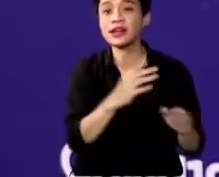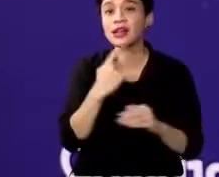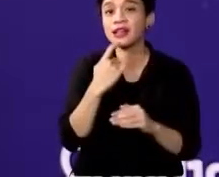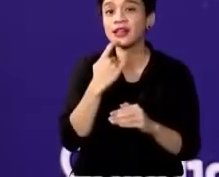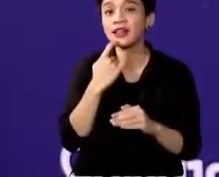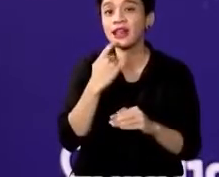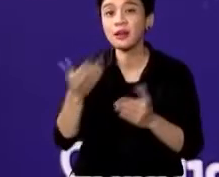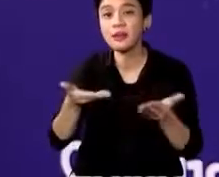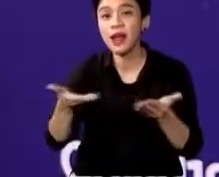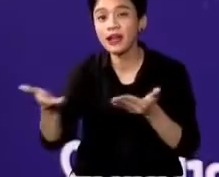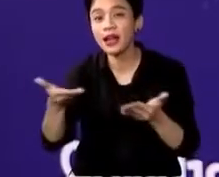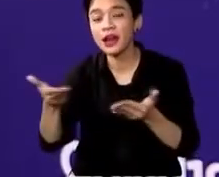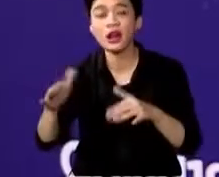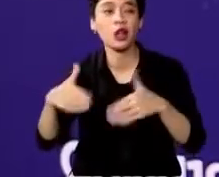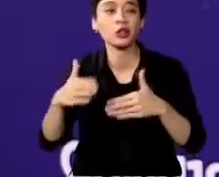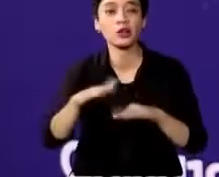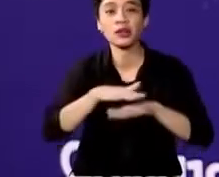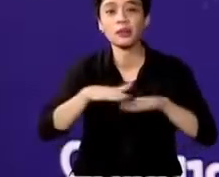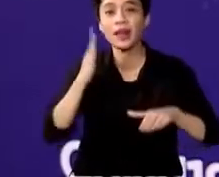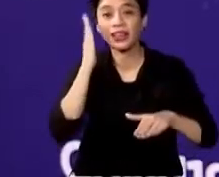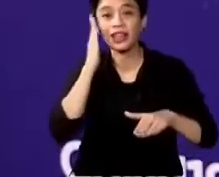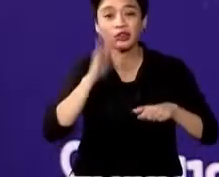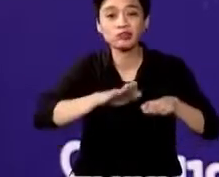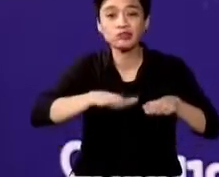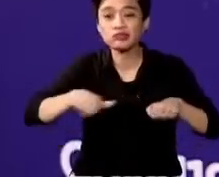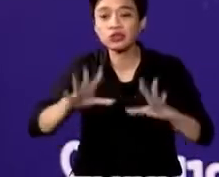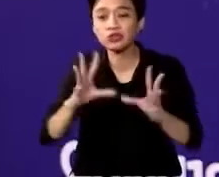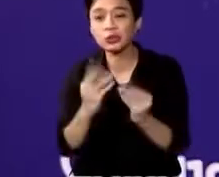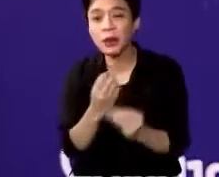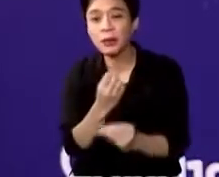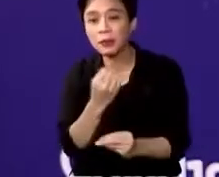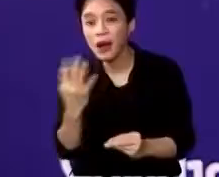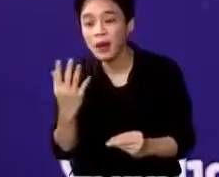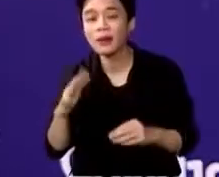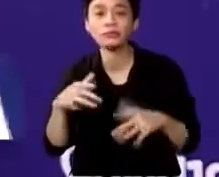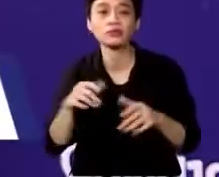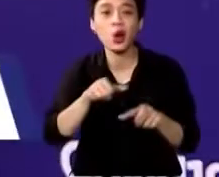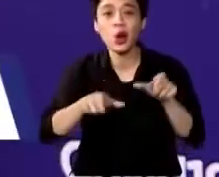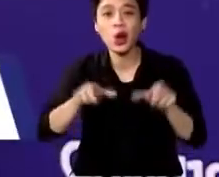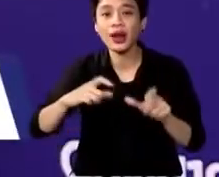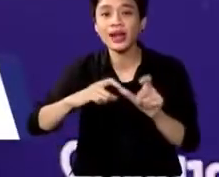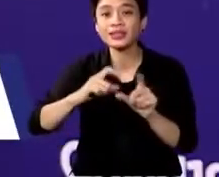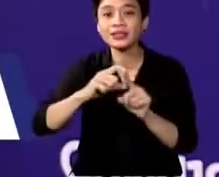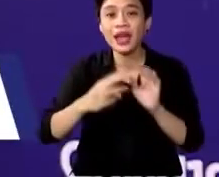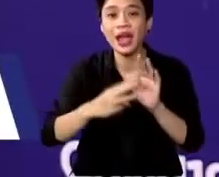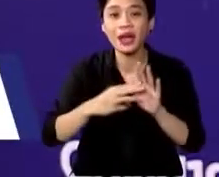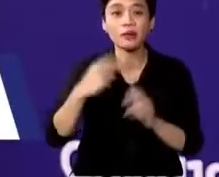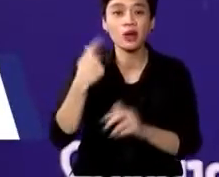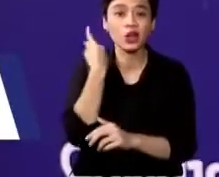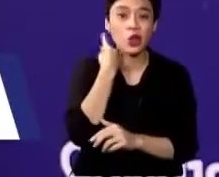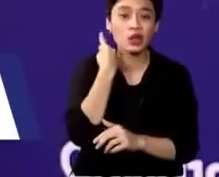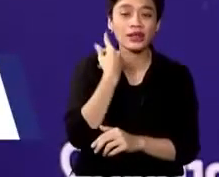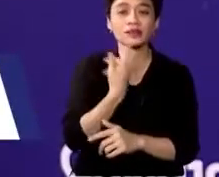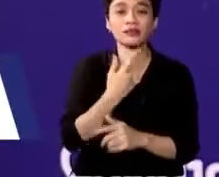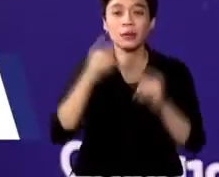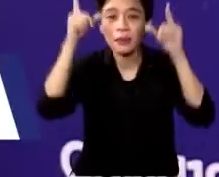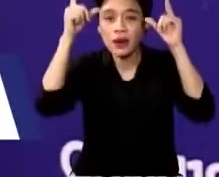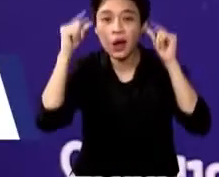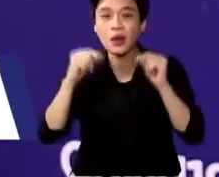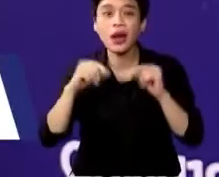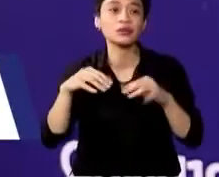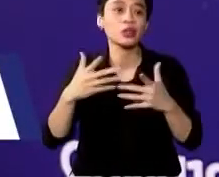ee tempat tidur Kemudian SDM kemudian Bagaimana sistem tata kelola ini sangat banyak yang harus kita